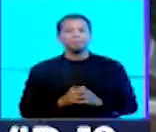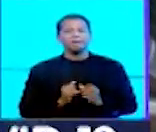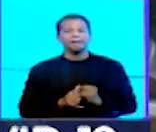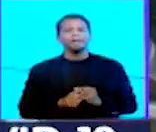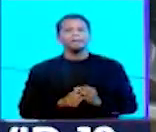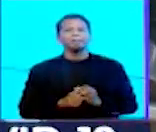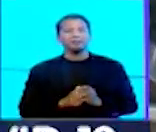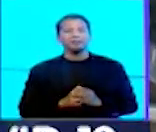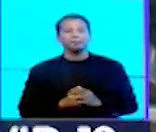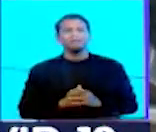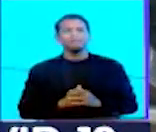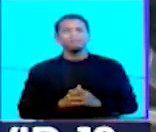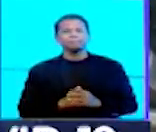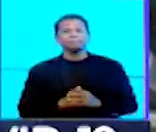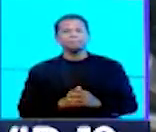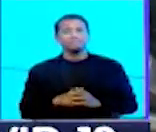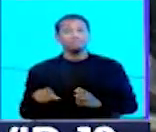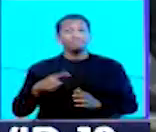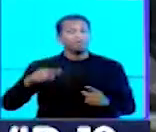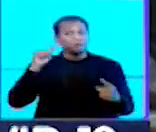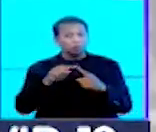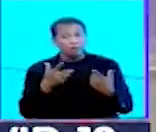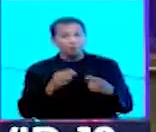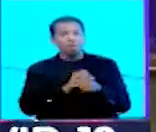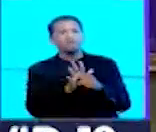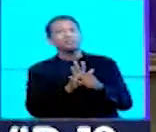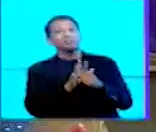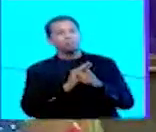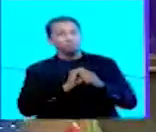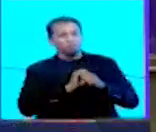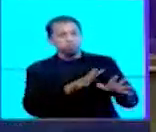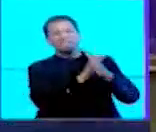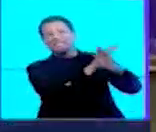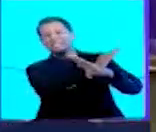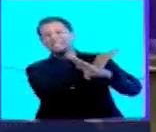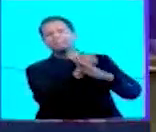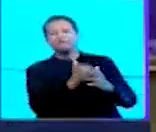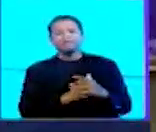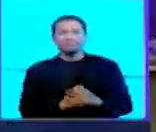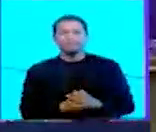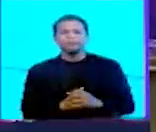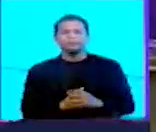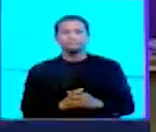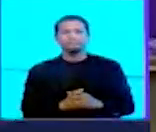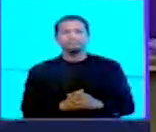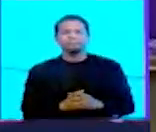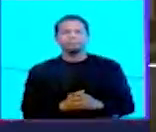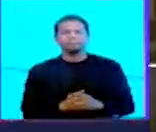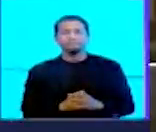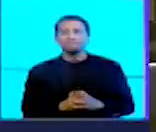bersama untuk menekan angka penularan COVID-19. Agar kita bisa meminimalisir kurva ya,